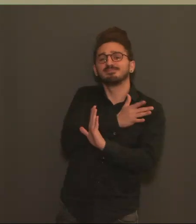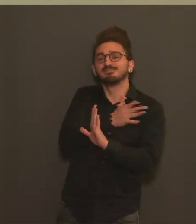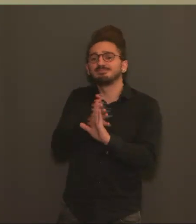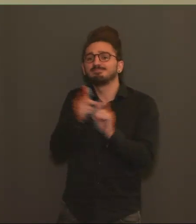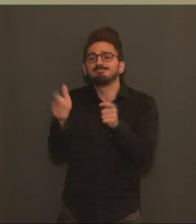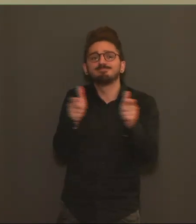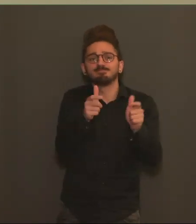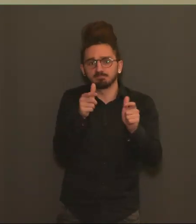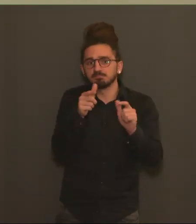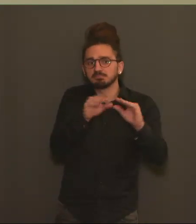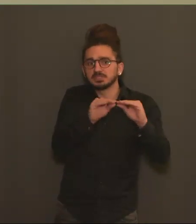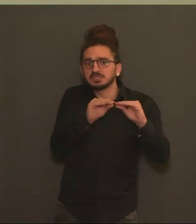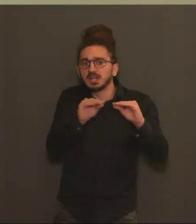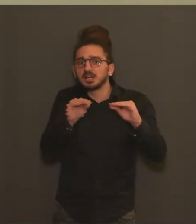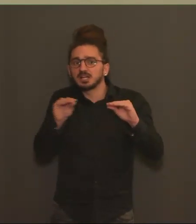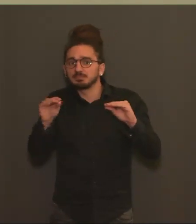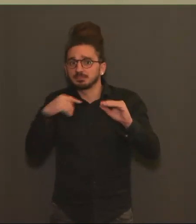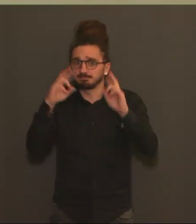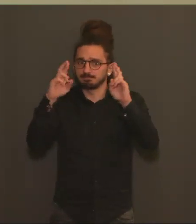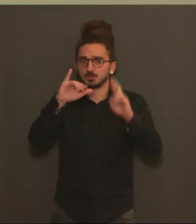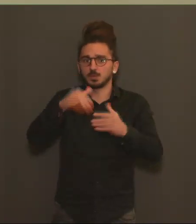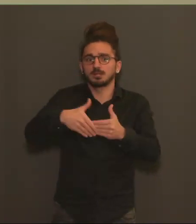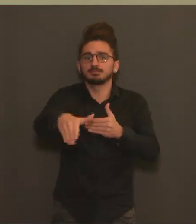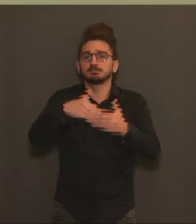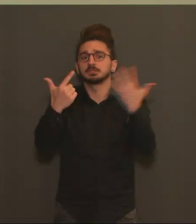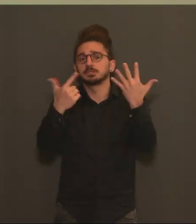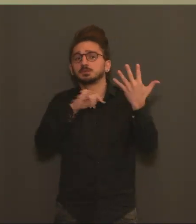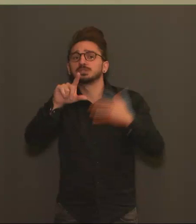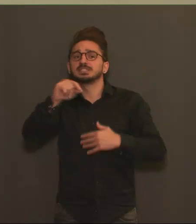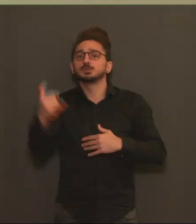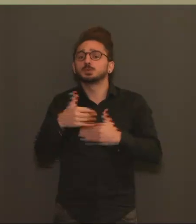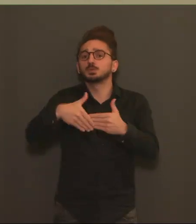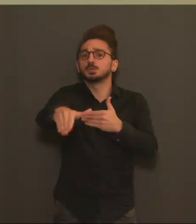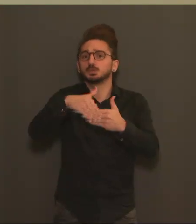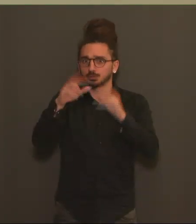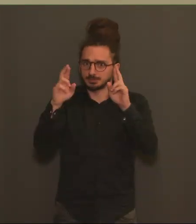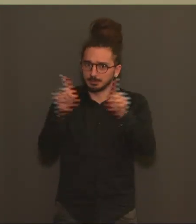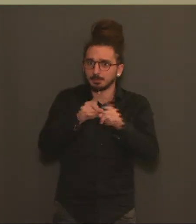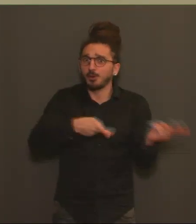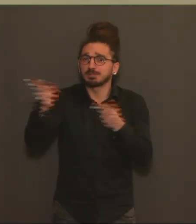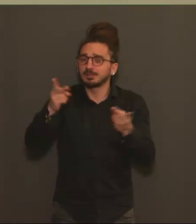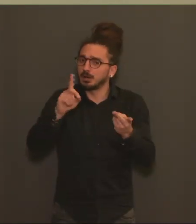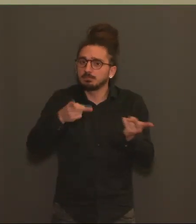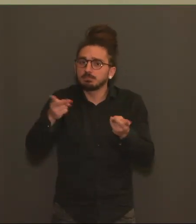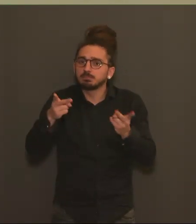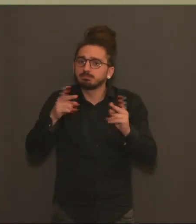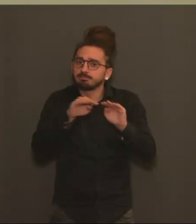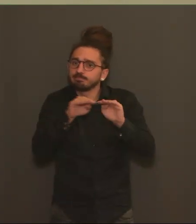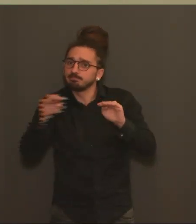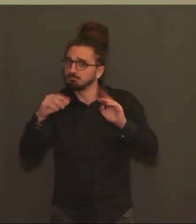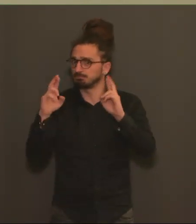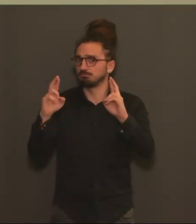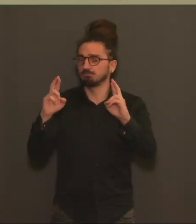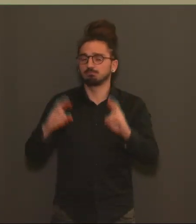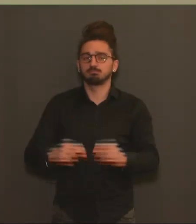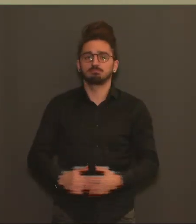jours une diminution de la même manière des hospitalisations. Si on s'intéresse aux